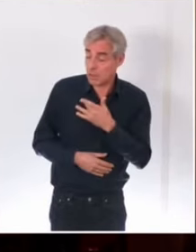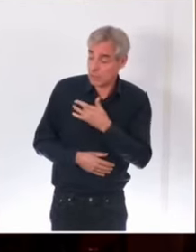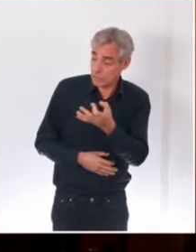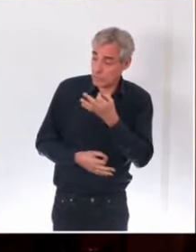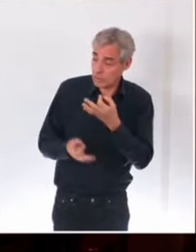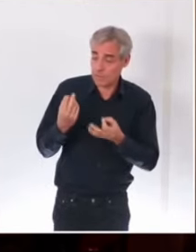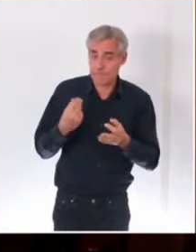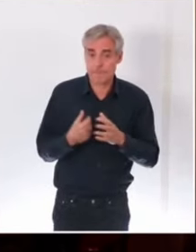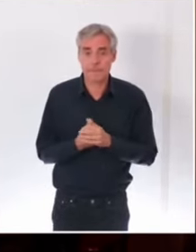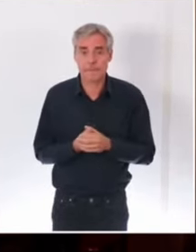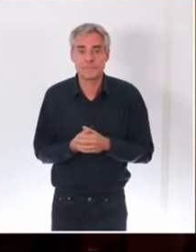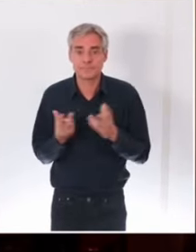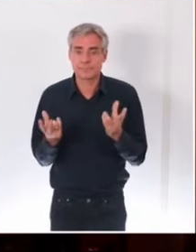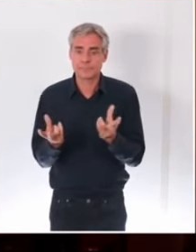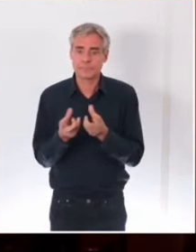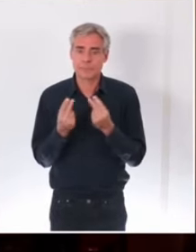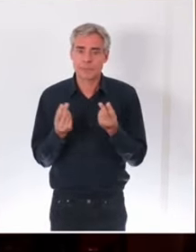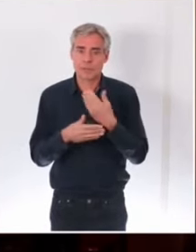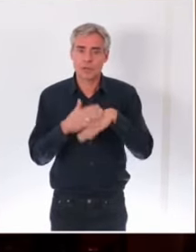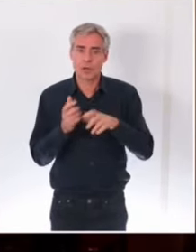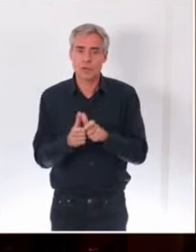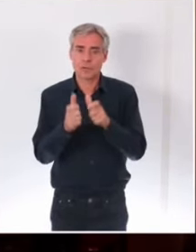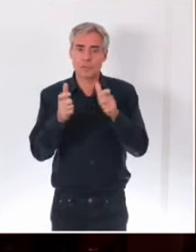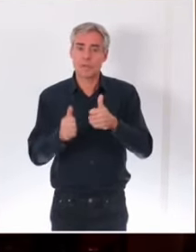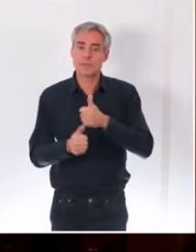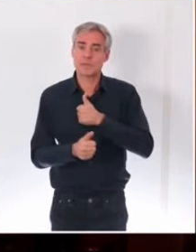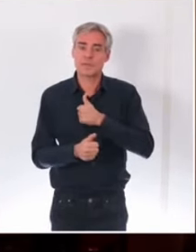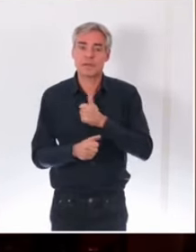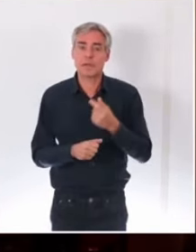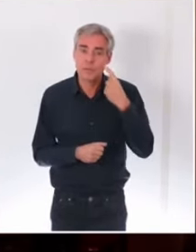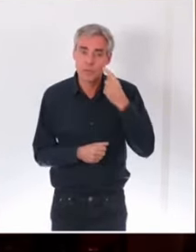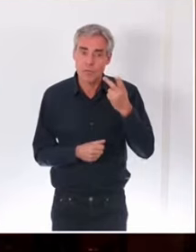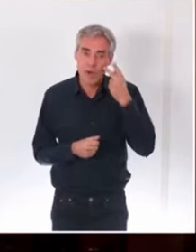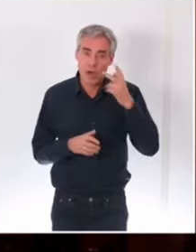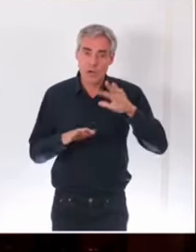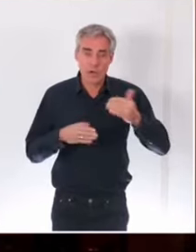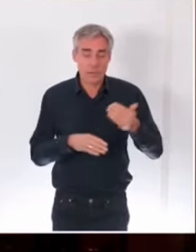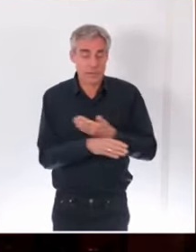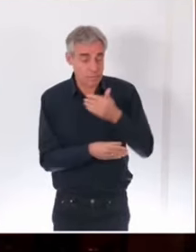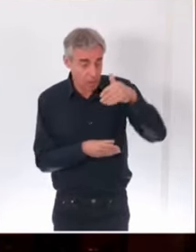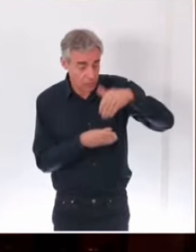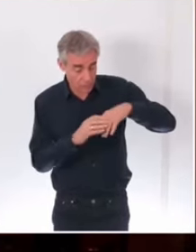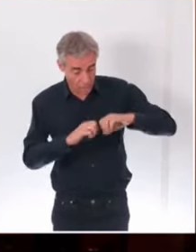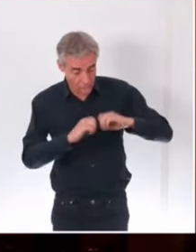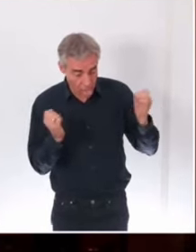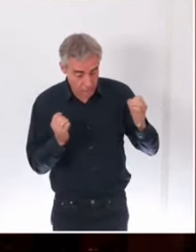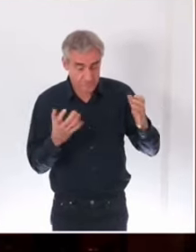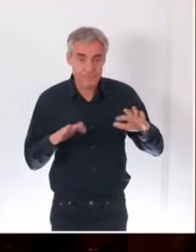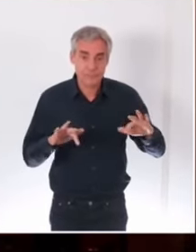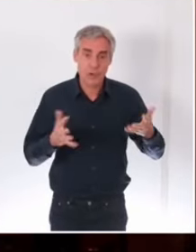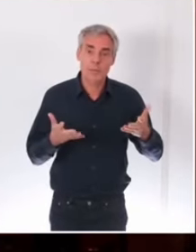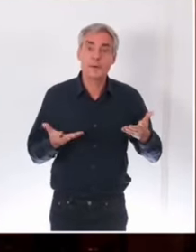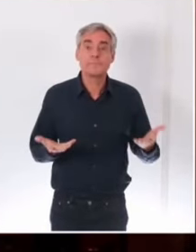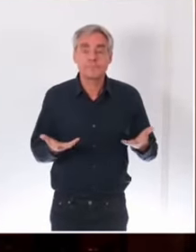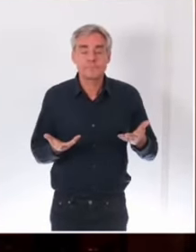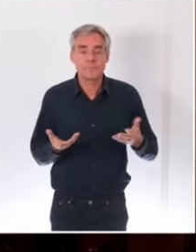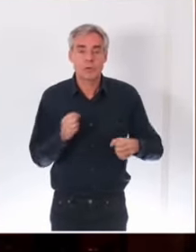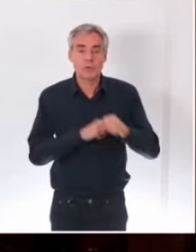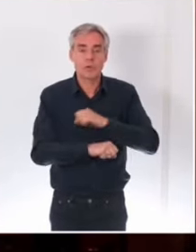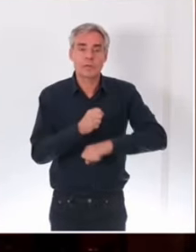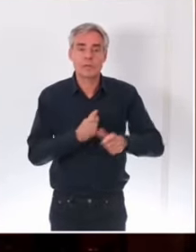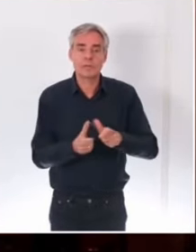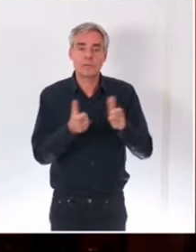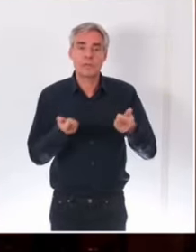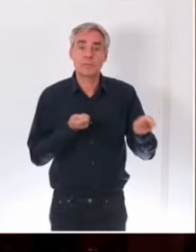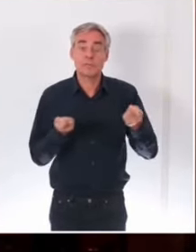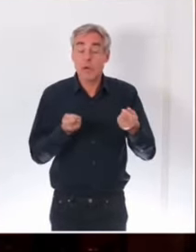peut-être que vous fassiez un petit tour en entreprise privée pour voir un peu comment ça fonctionne. Et comment on fait tourner une boîte, parce